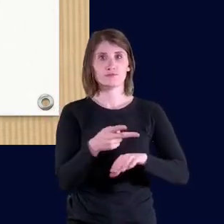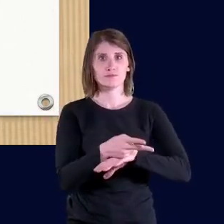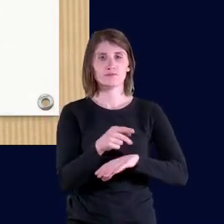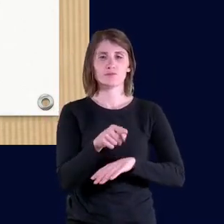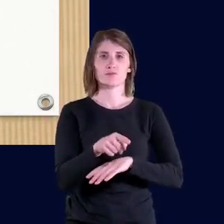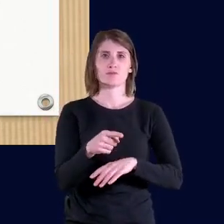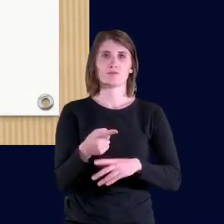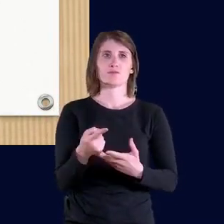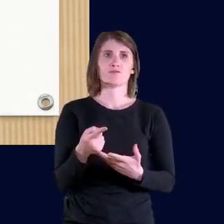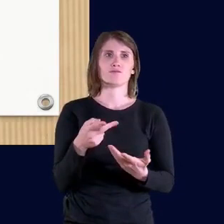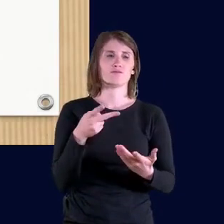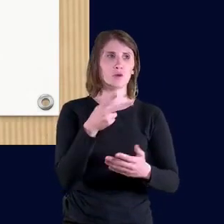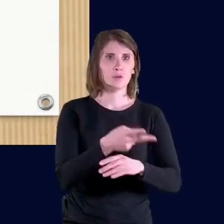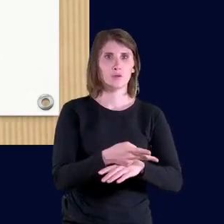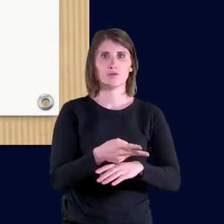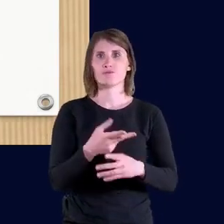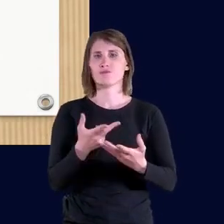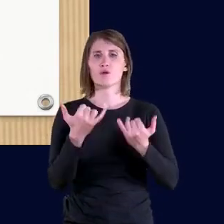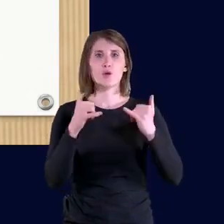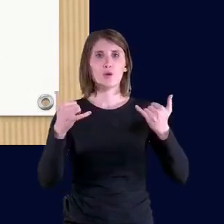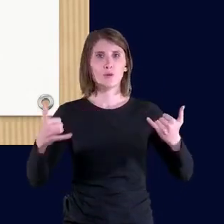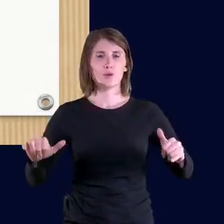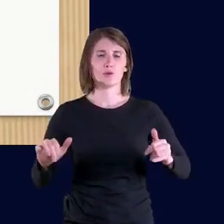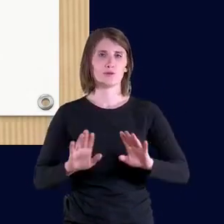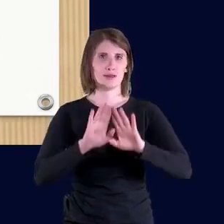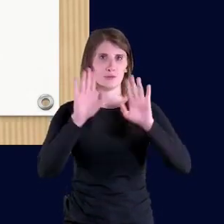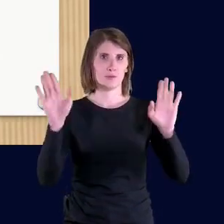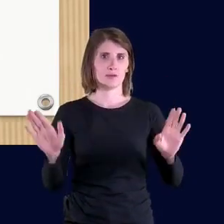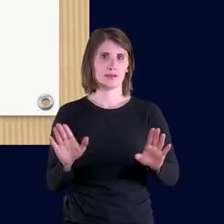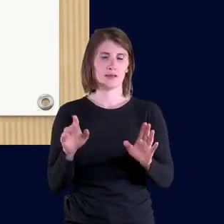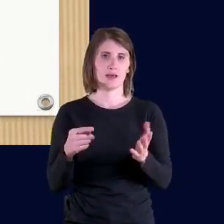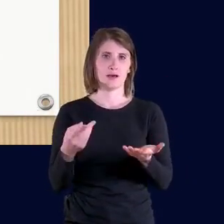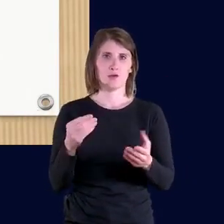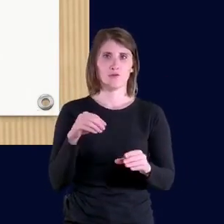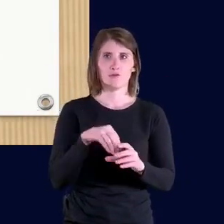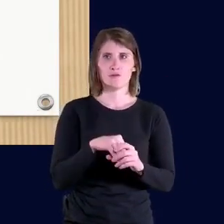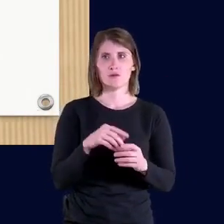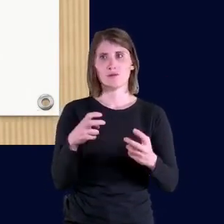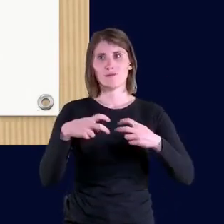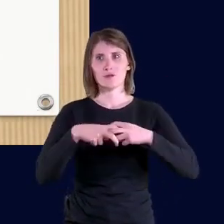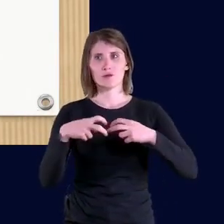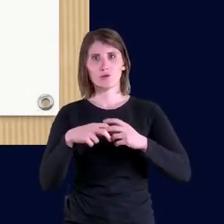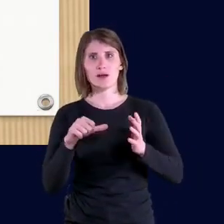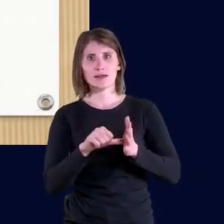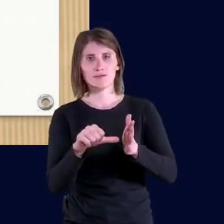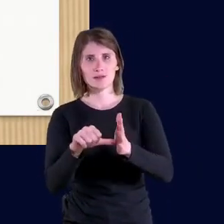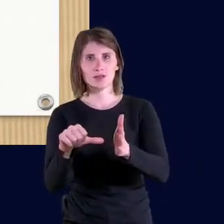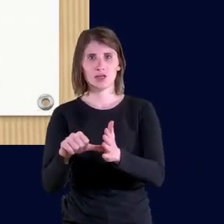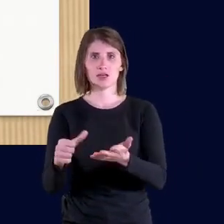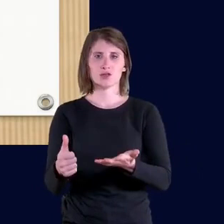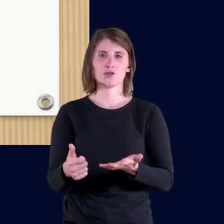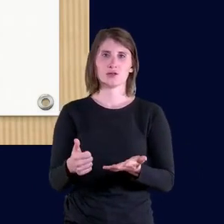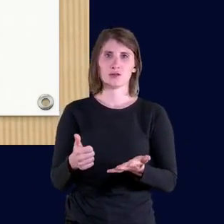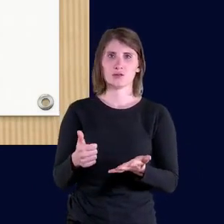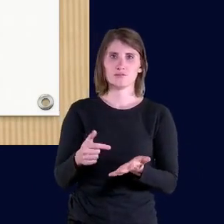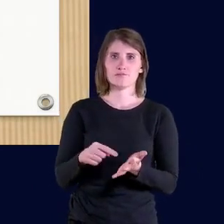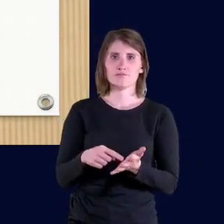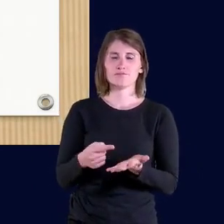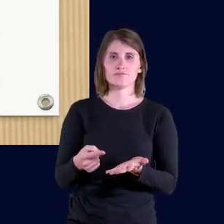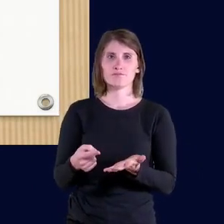zbiorów z różnych muzeów możemy tutaj przeglądać zbiory odbywać wirtualne wycieczki po muzeach